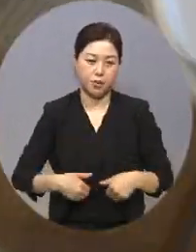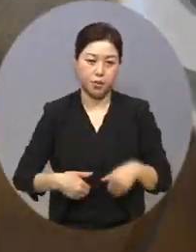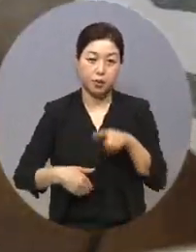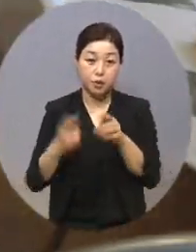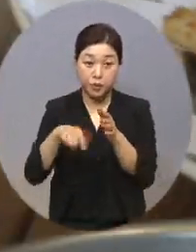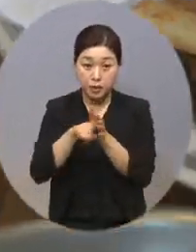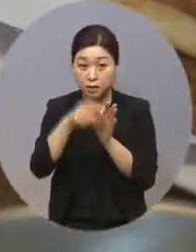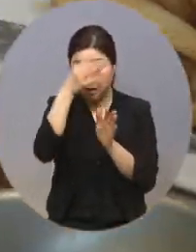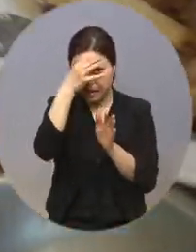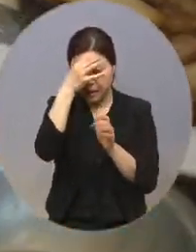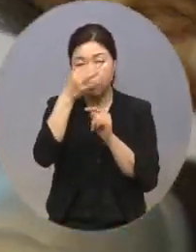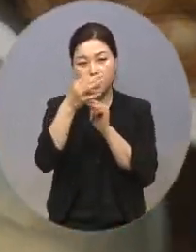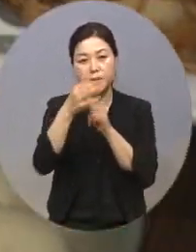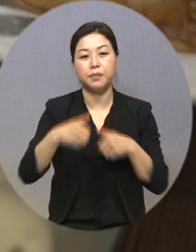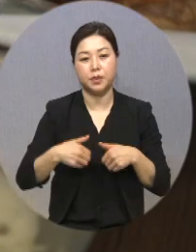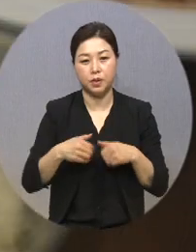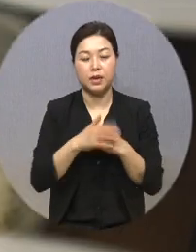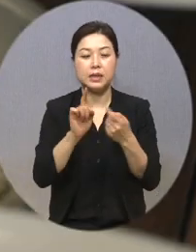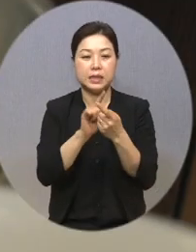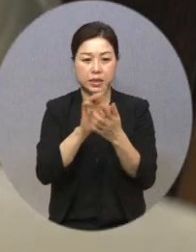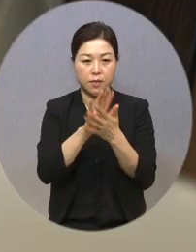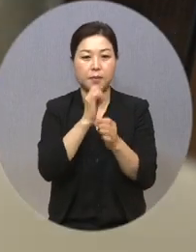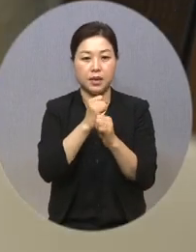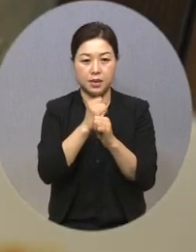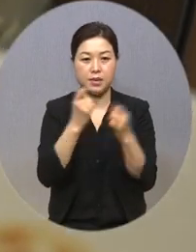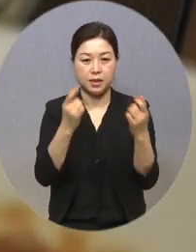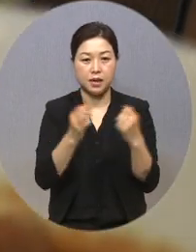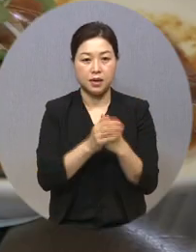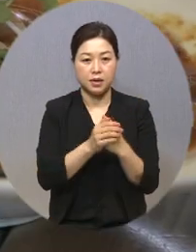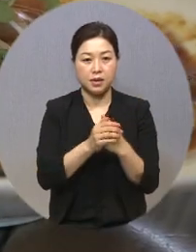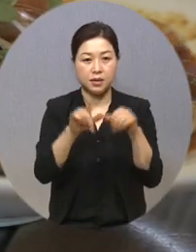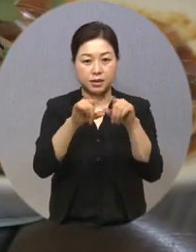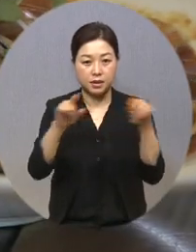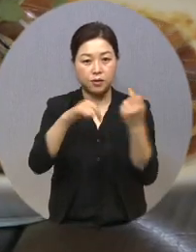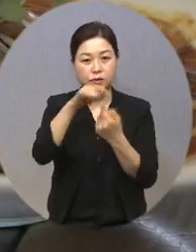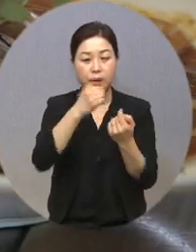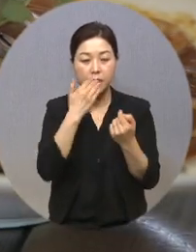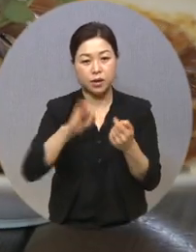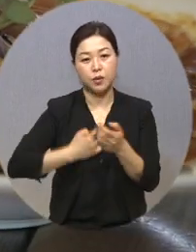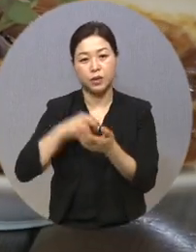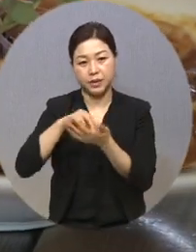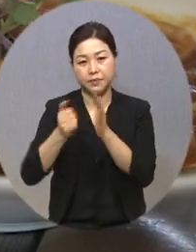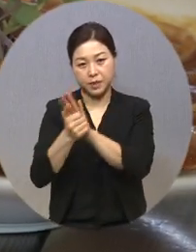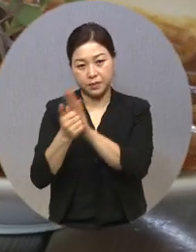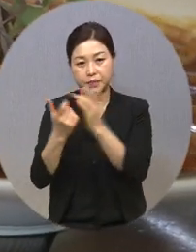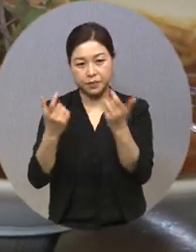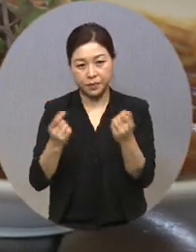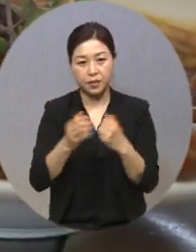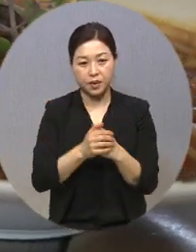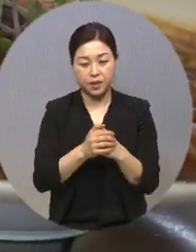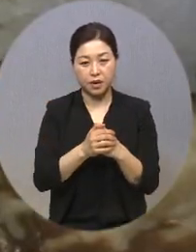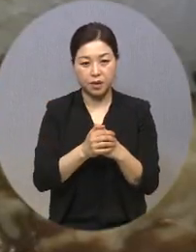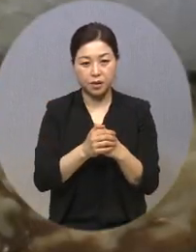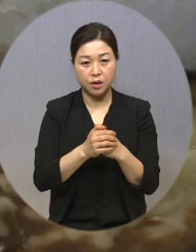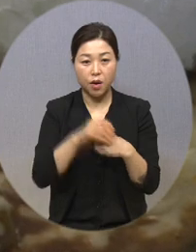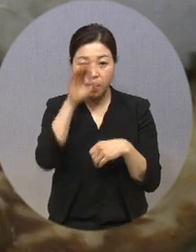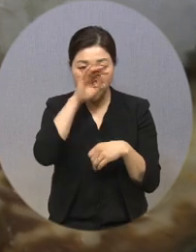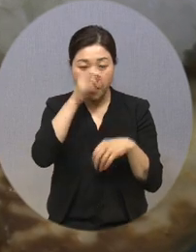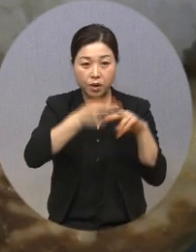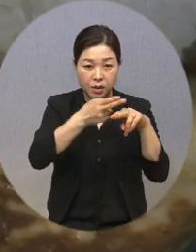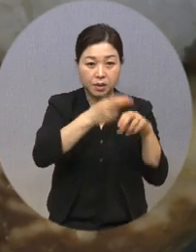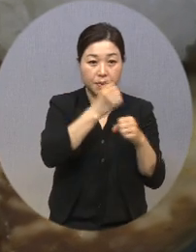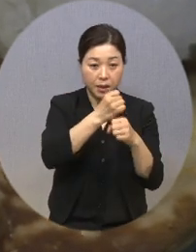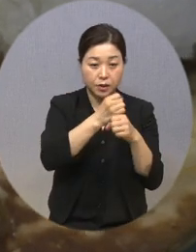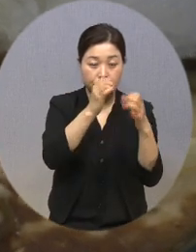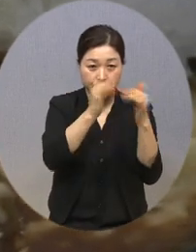여기서 직접 만드셔. 스스로가 식당을 운영할 수 있도록 독립을 시키는 거죠. 이분들이 이제 수제 돈가스 하는데 이 수제 돈가스를 만드신 분한테